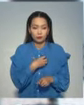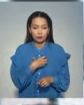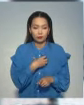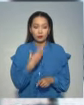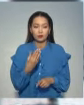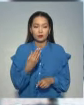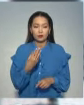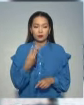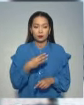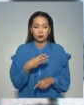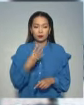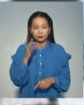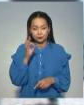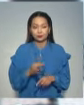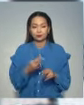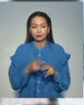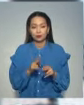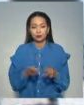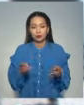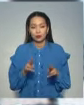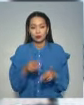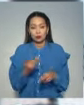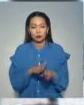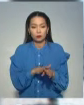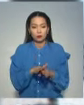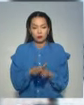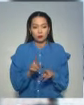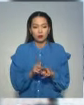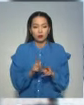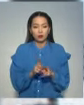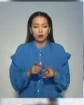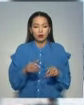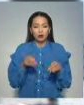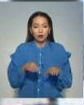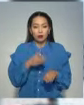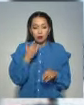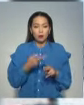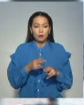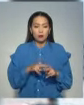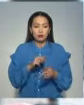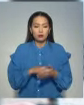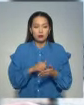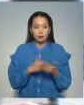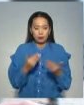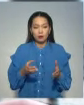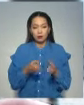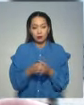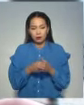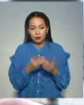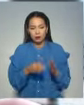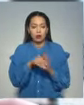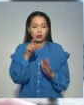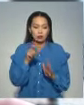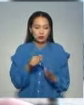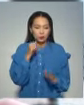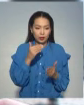34%-ға жуық қоғам бөлігі әлі толыққанды шешім қабылдамадым деген секілді. Сол себепті алдағы саяси партиялар, жеке кандидаттар осы